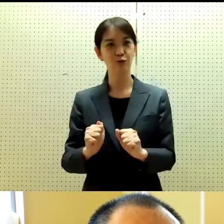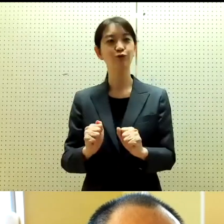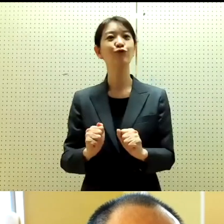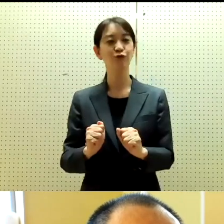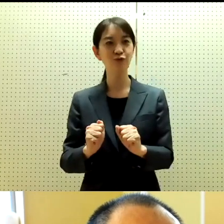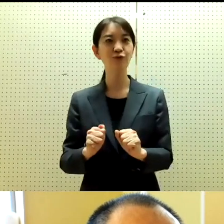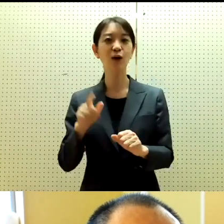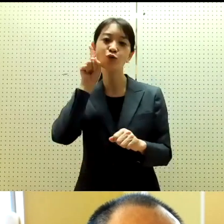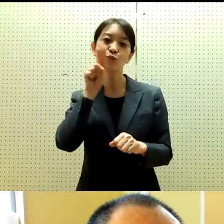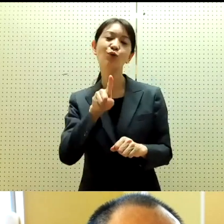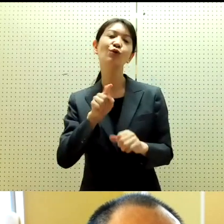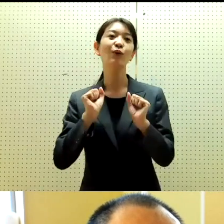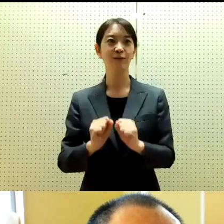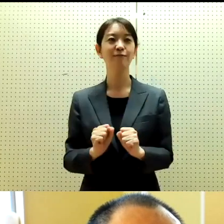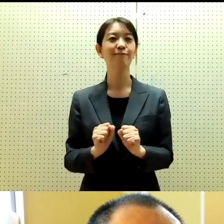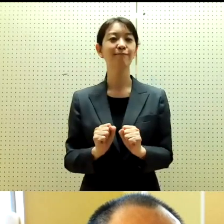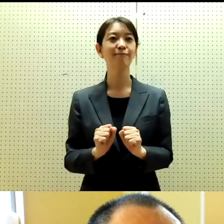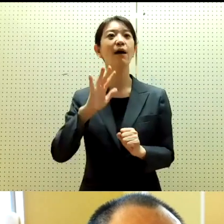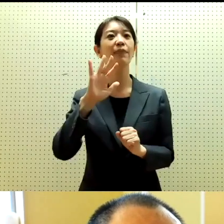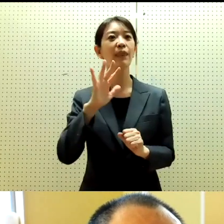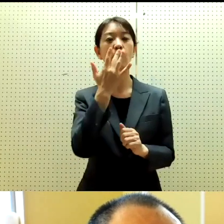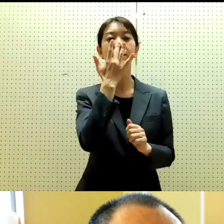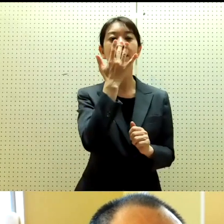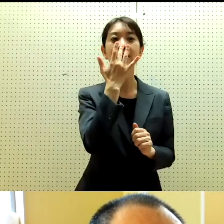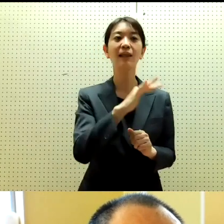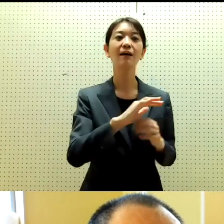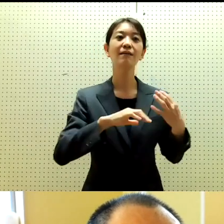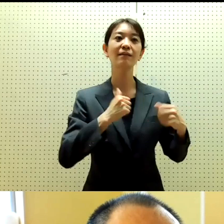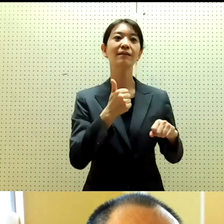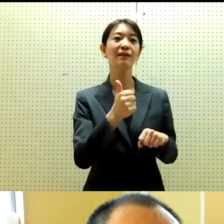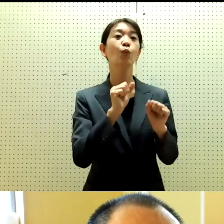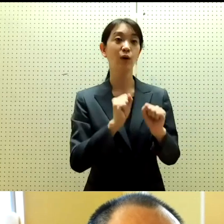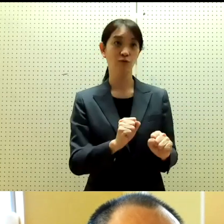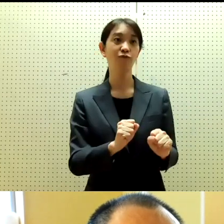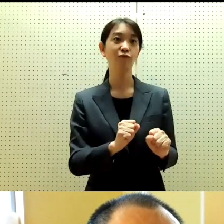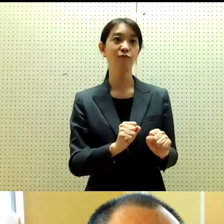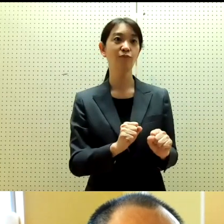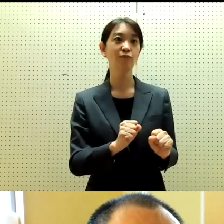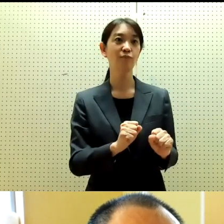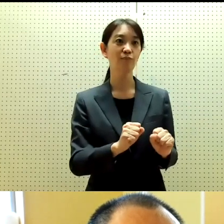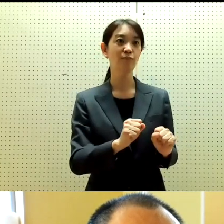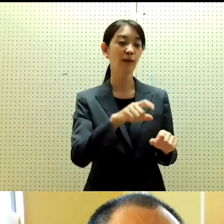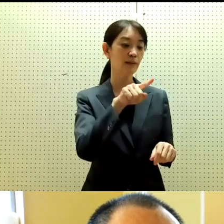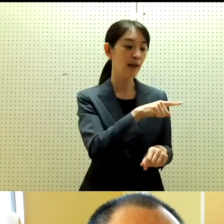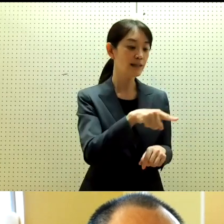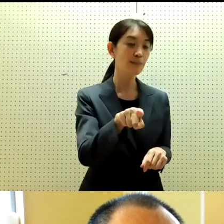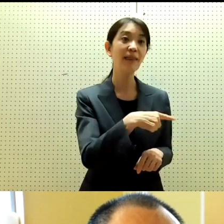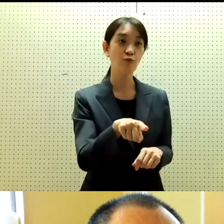いなと思いましたけれどもあのタイピングができなくても先ほどの画面にありましたようにタッチパネルを利用していてあ